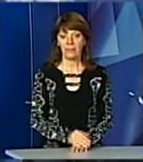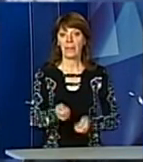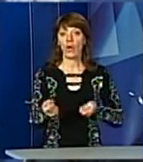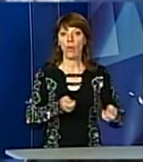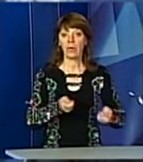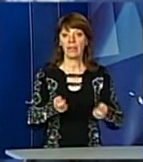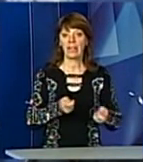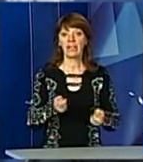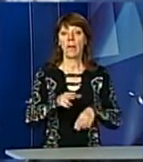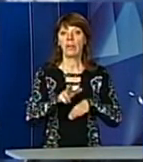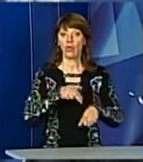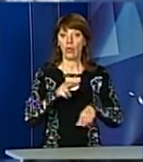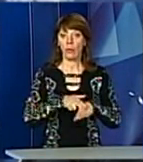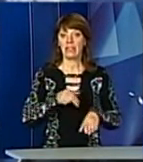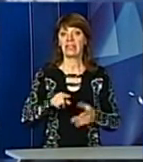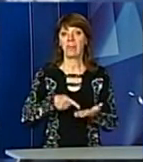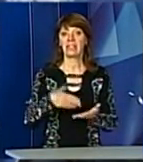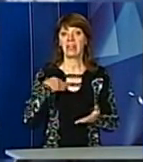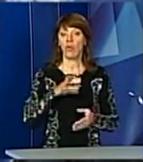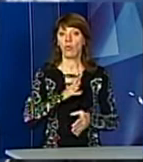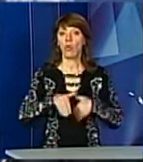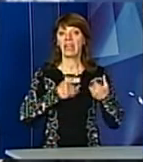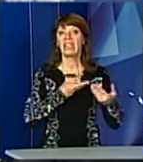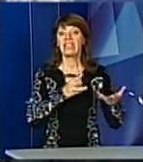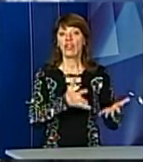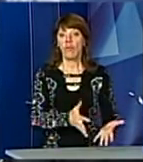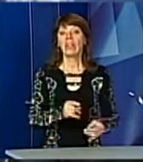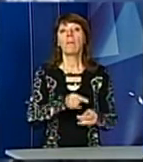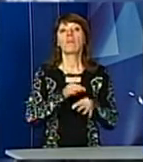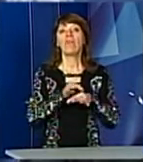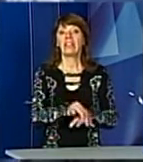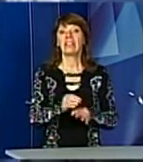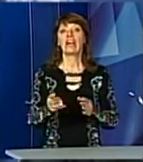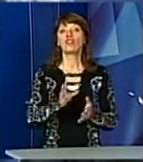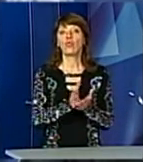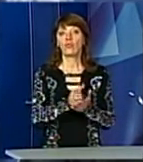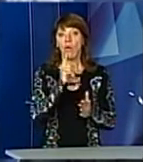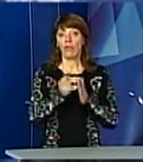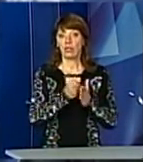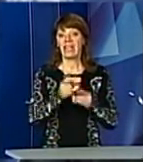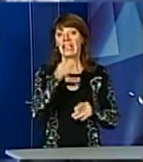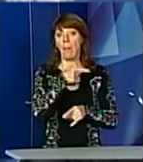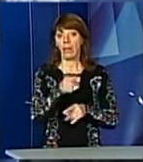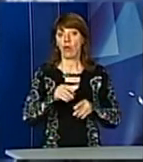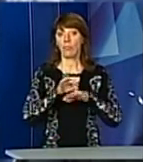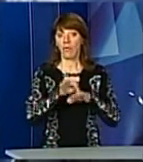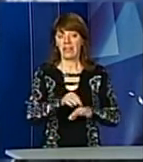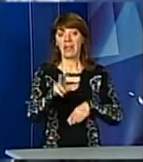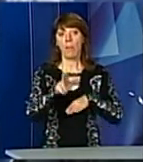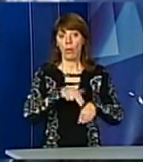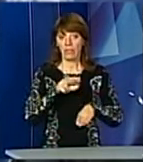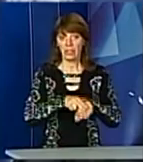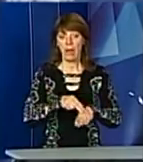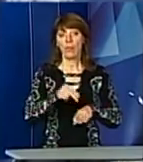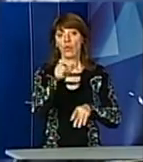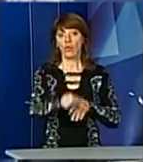Управлінням патрульної поліції в місті Львові було ініційовано проведення службового розслідування і на період власне проведення патрульного буде відсторонено